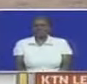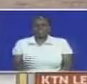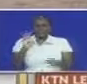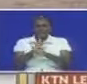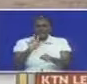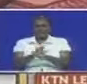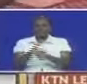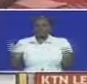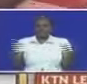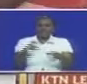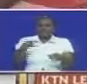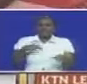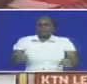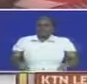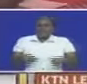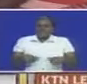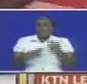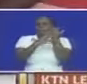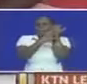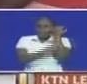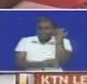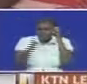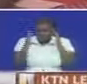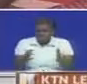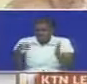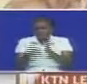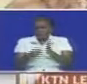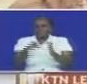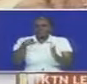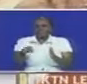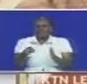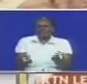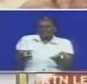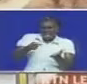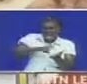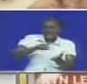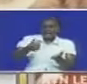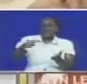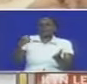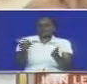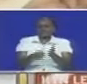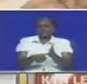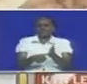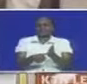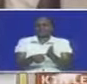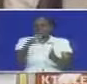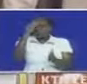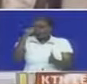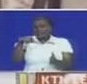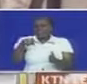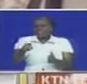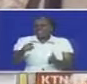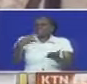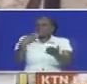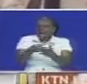wa wenyeji wa hapa wanaishi katika uchochole mkubwa, na masaibu haya ni kama kuongezea msumari wa moto kwenye donda, kwani hata kupata fedha